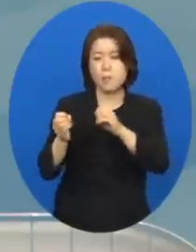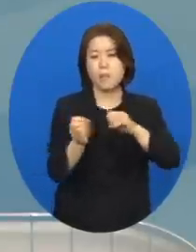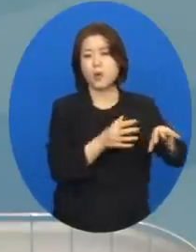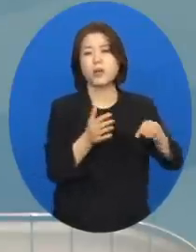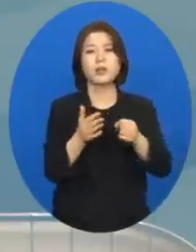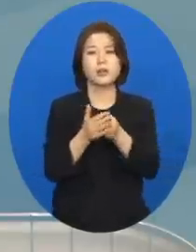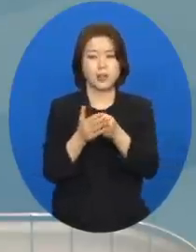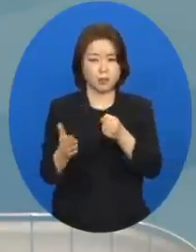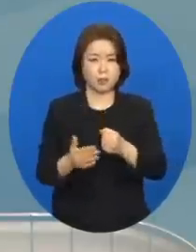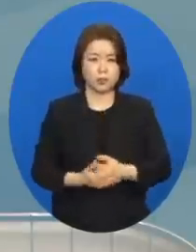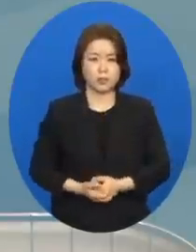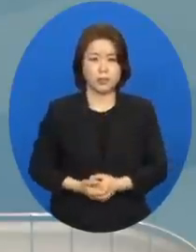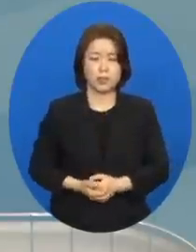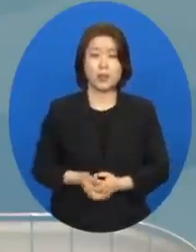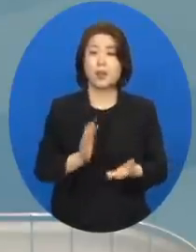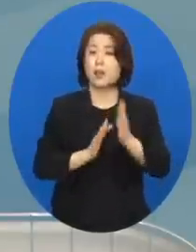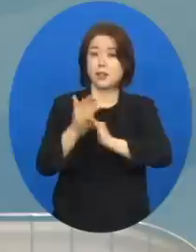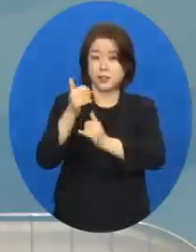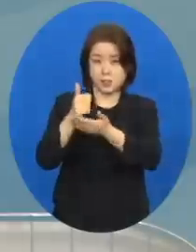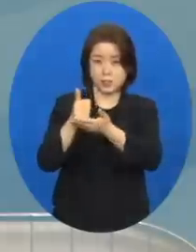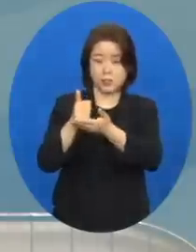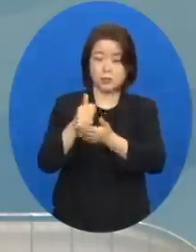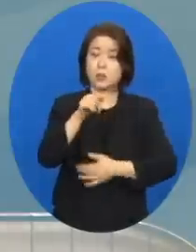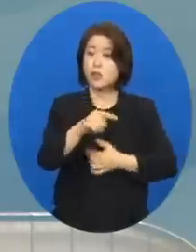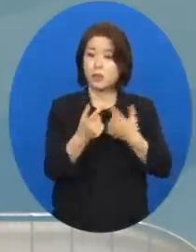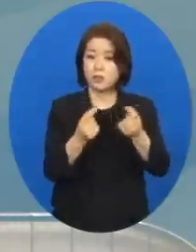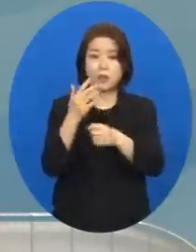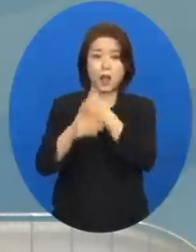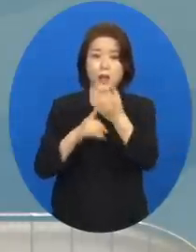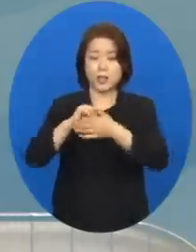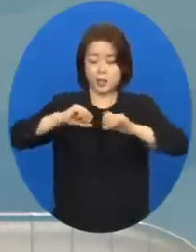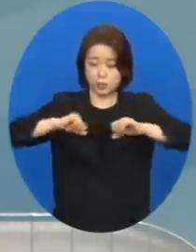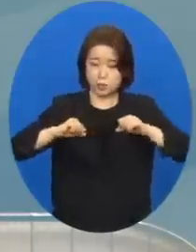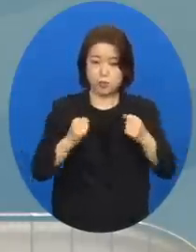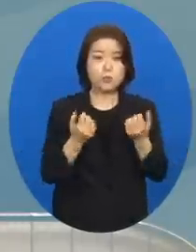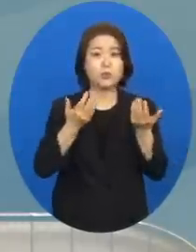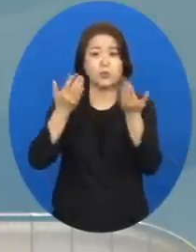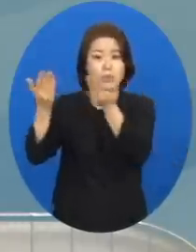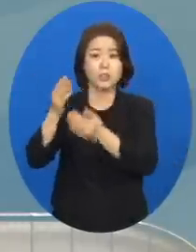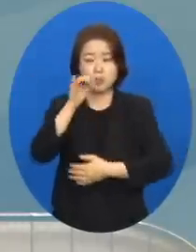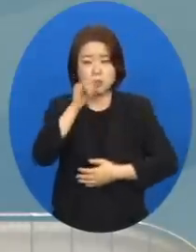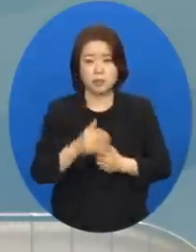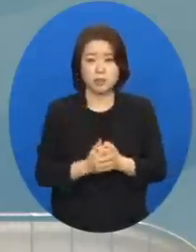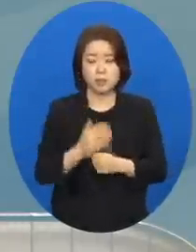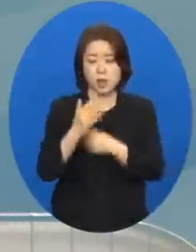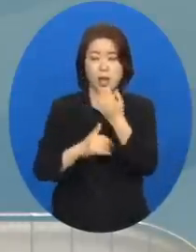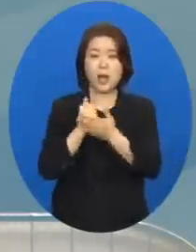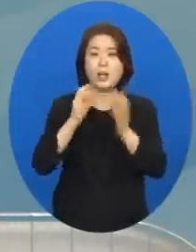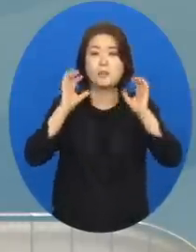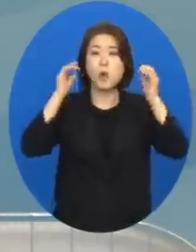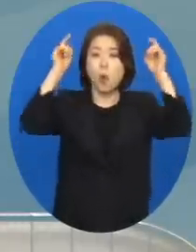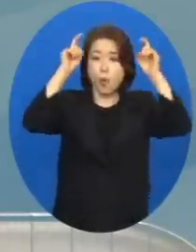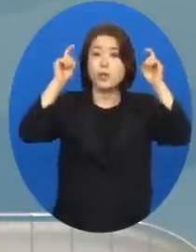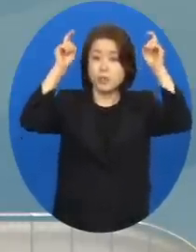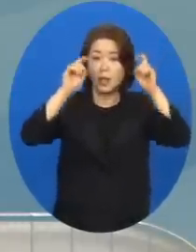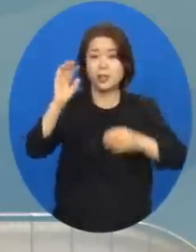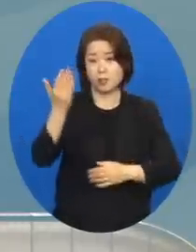때문이다. 예수님은 그렇게 하나님에게 순종하셨어요. 하나님의 어린 양이었습니다.